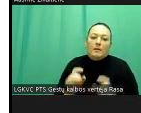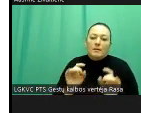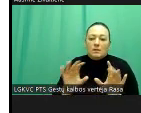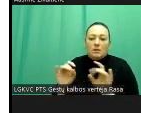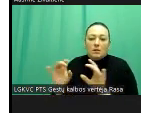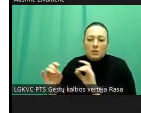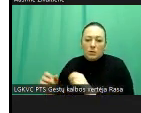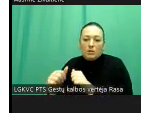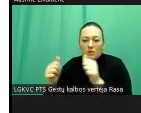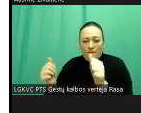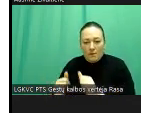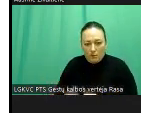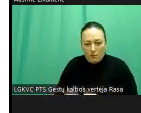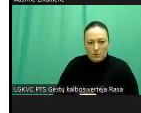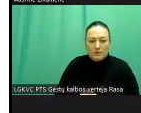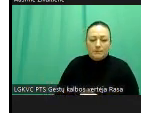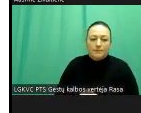charakteristikose,